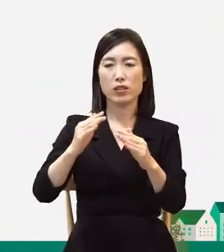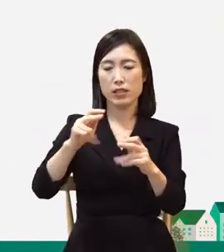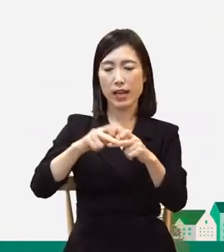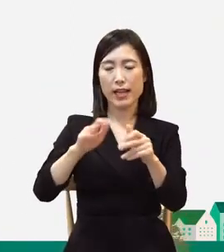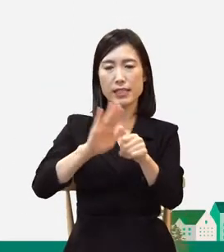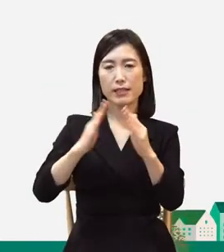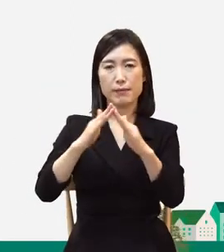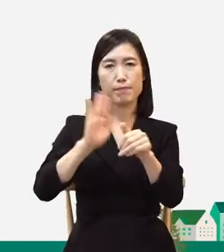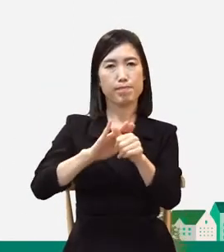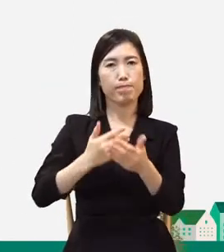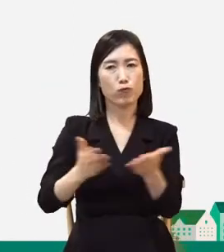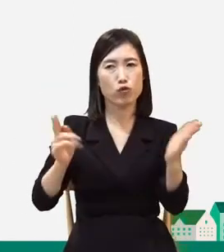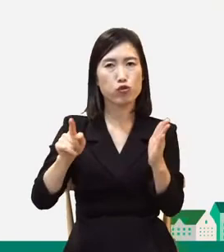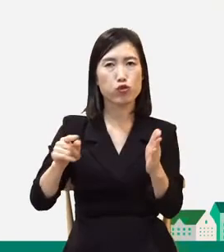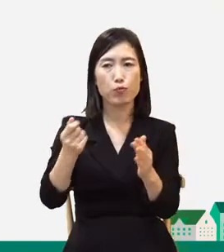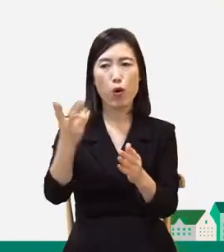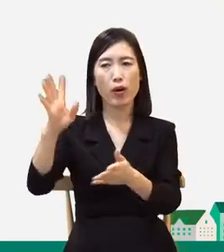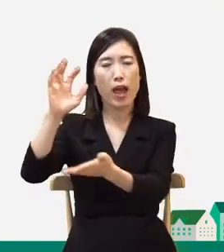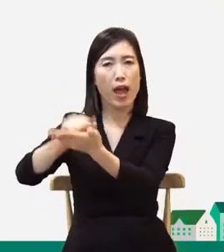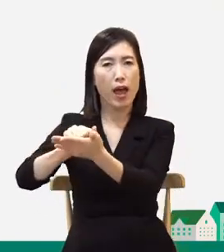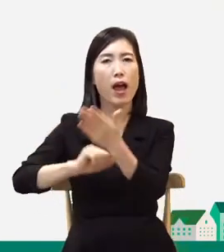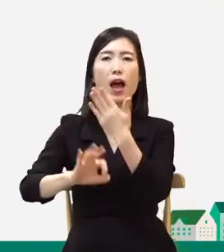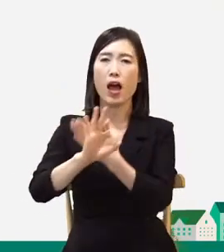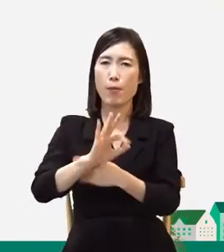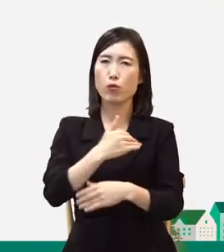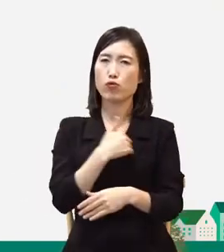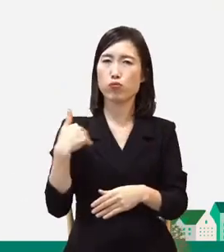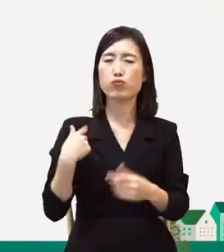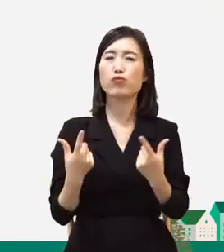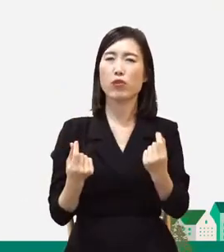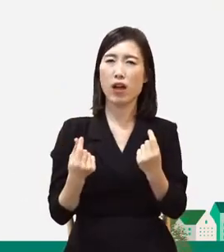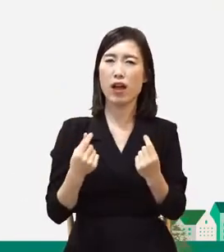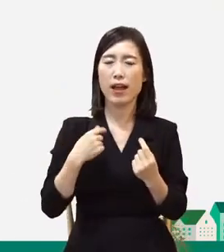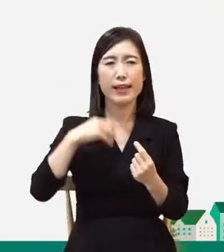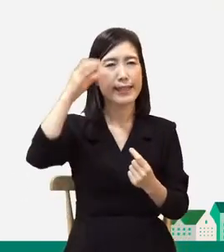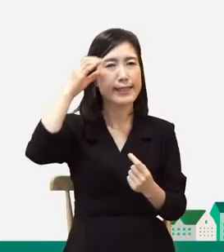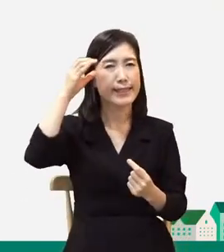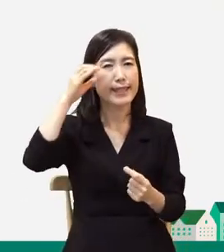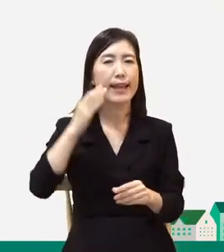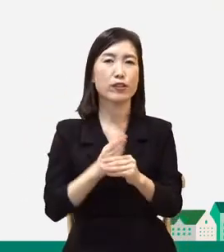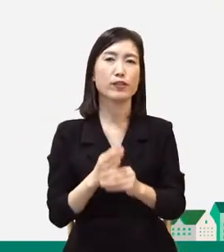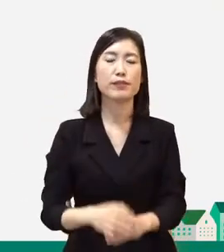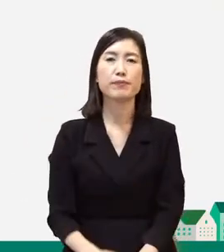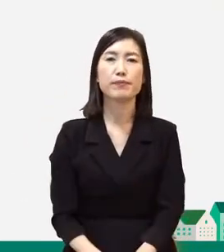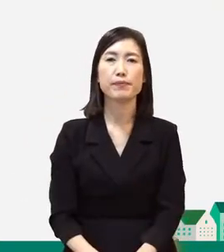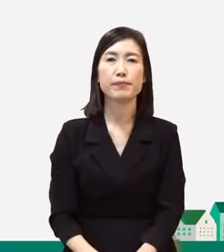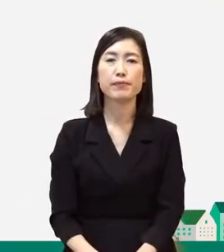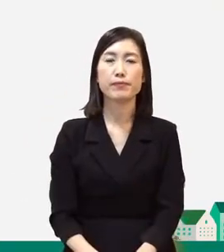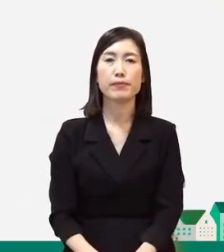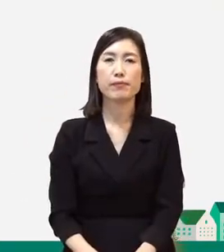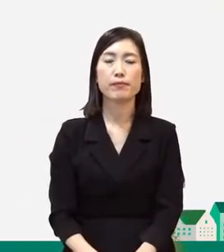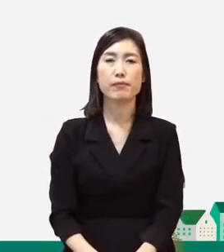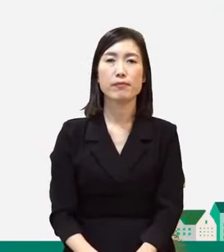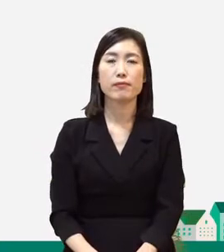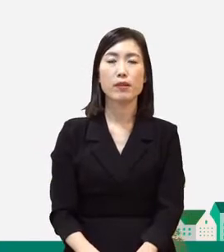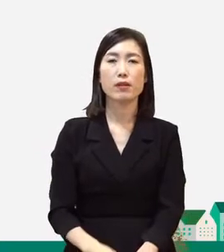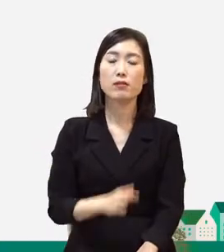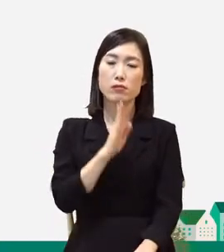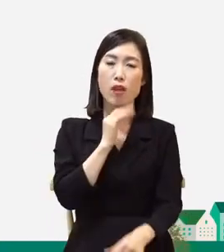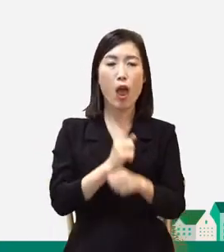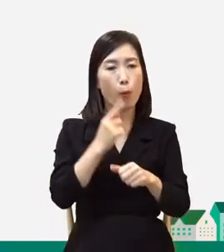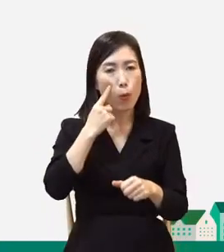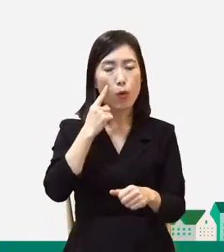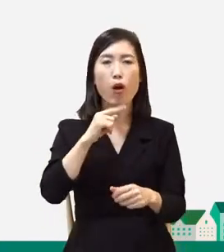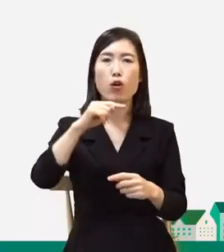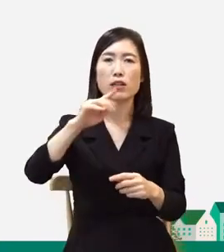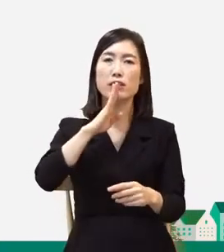더 다양하게 주택이 늘어나고 물량도 확보할 수 있을 것이라고 기대가 되고 있습니다. 실제로 해보니까 저희가 했을 때 그렇게